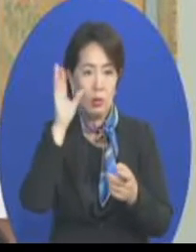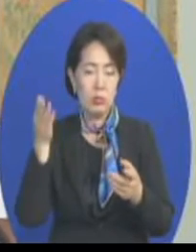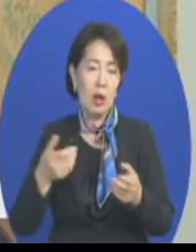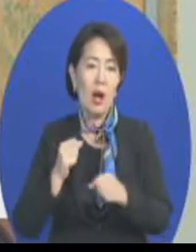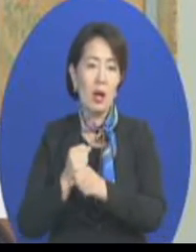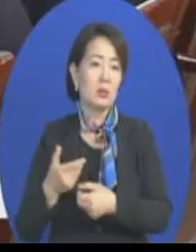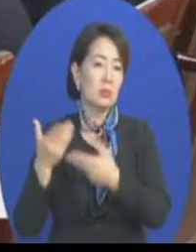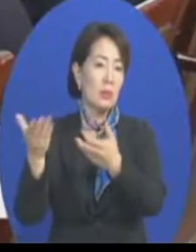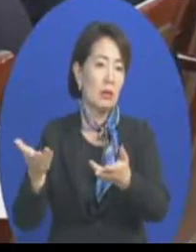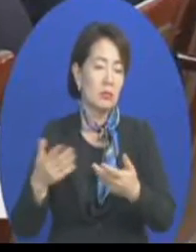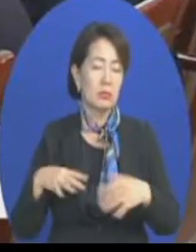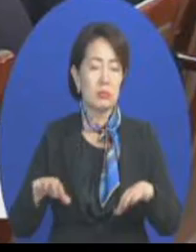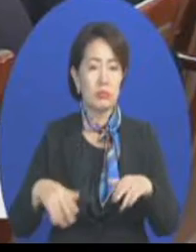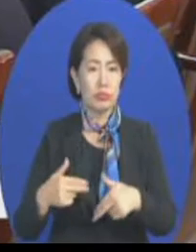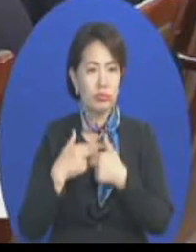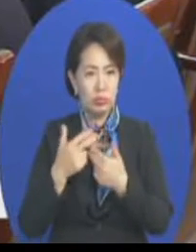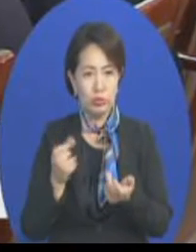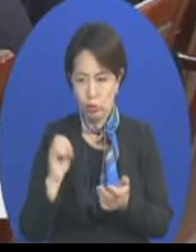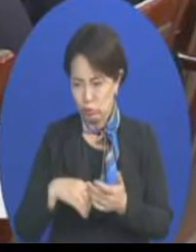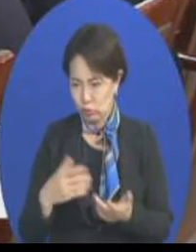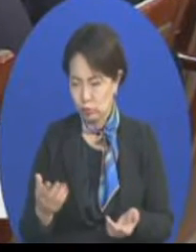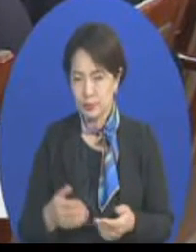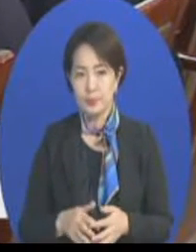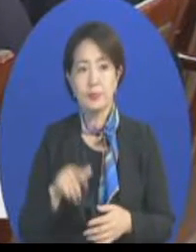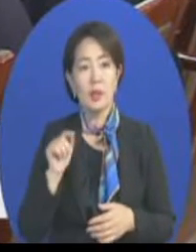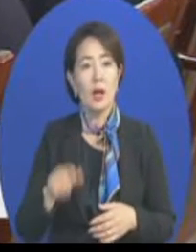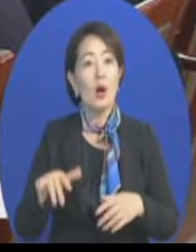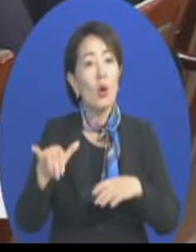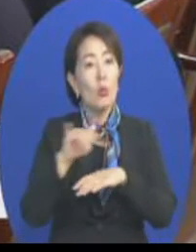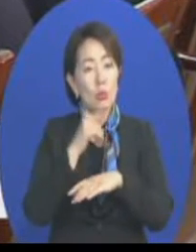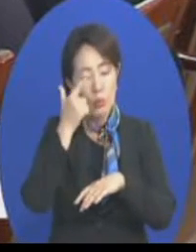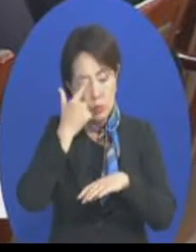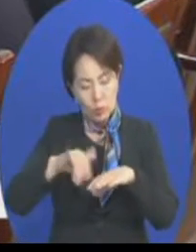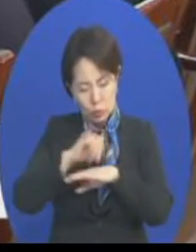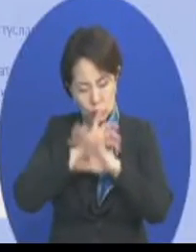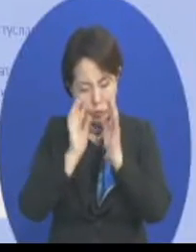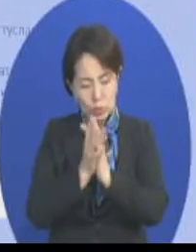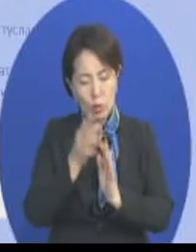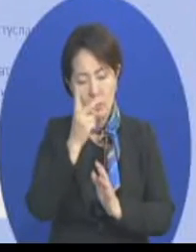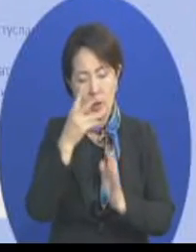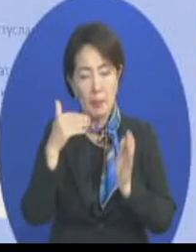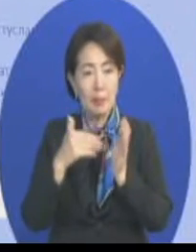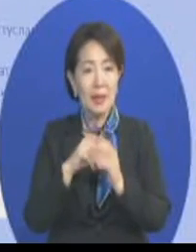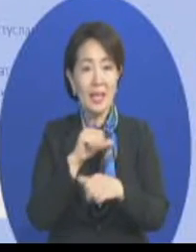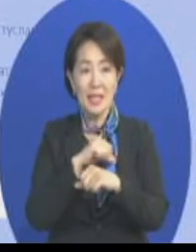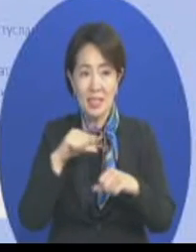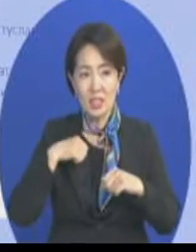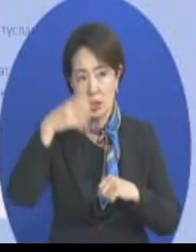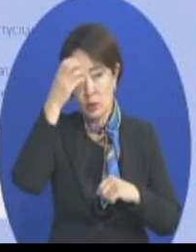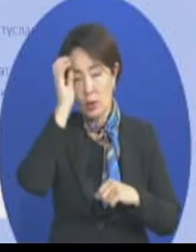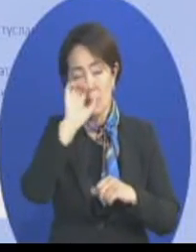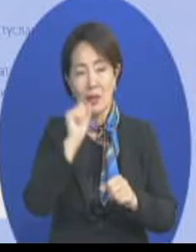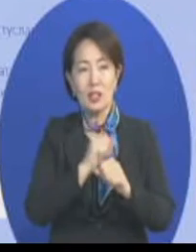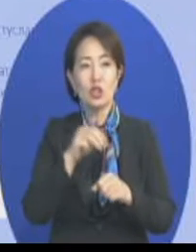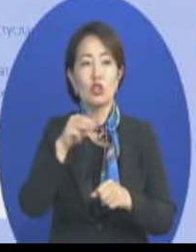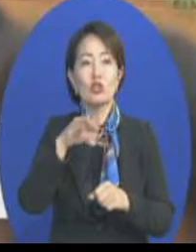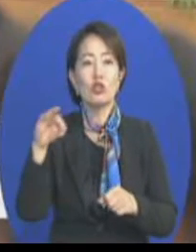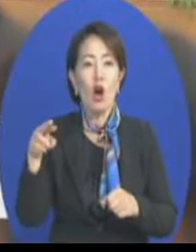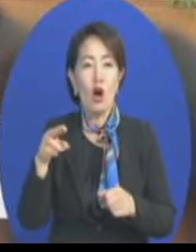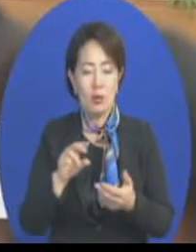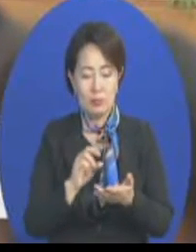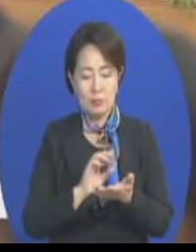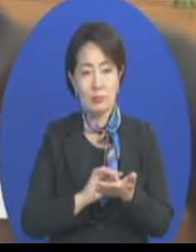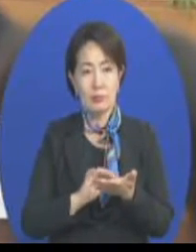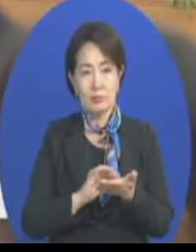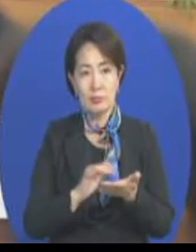компаниудаараа энэ ажлыг хийх ёстой байхгүй. Одоогоор улсын хэмжээнд 25 мянга гаруй иргэн болон төрийн албан хаагч тоон гарын үсгийг хэрэгжилж